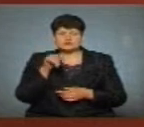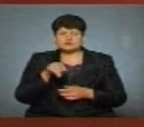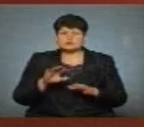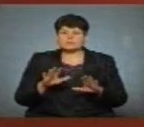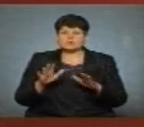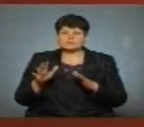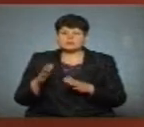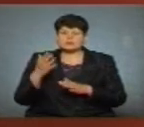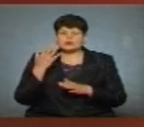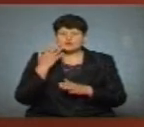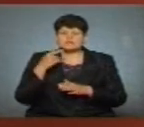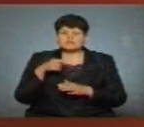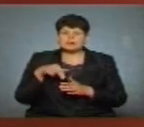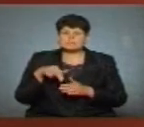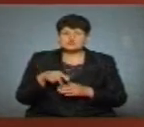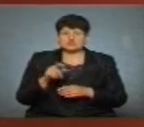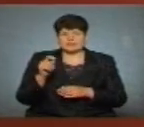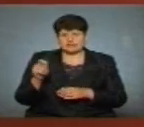події, коли ви пішли на війну.